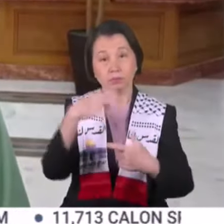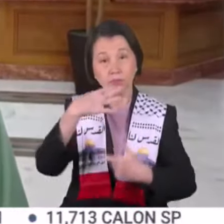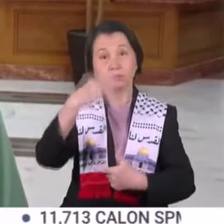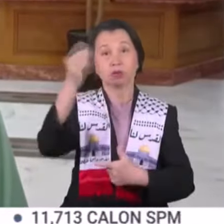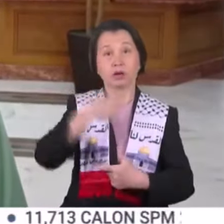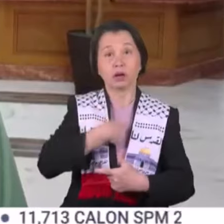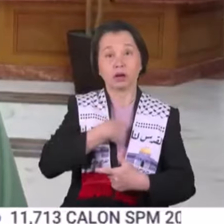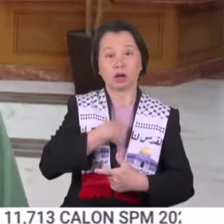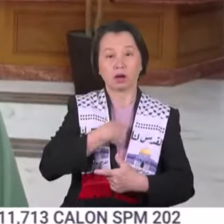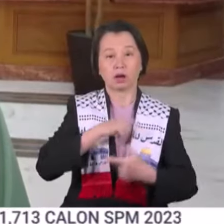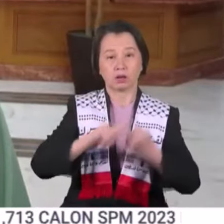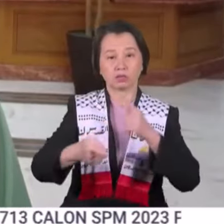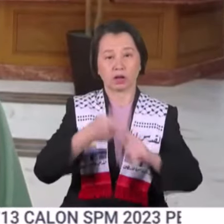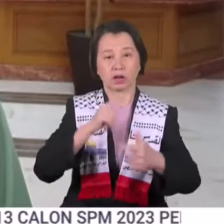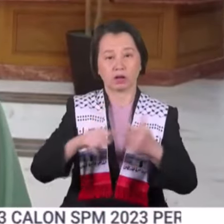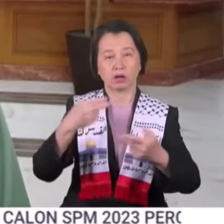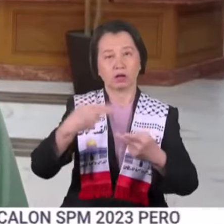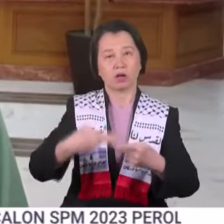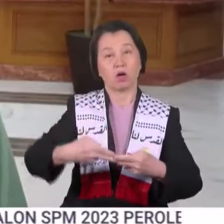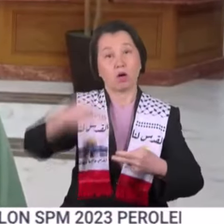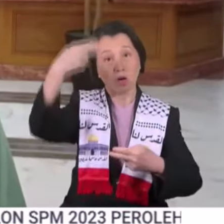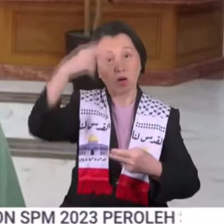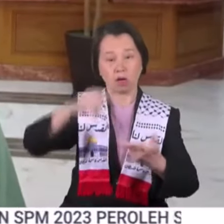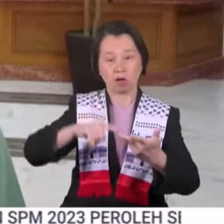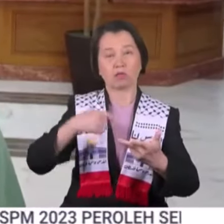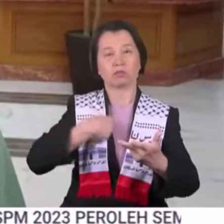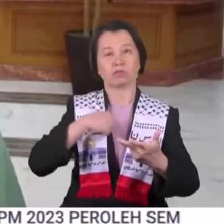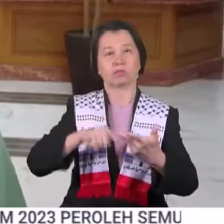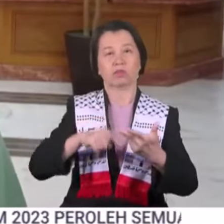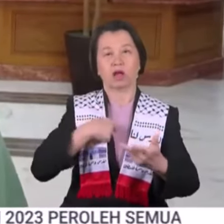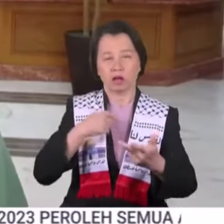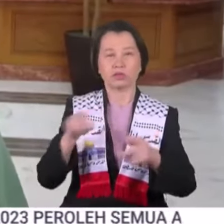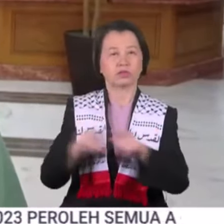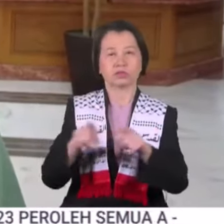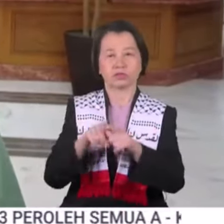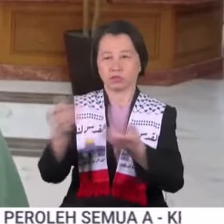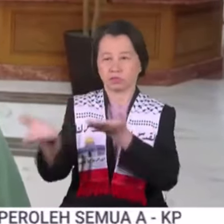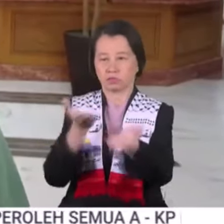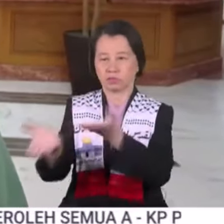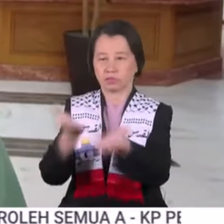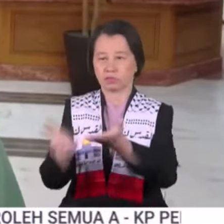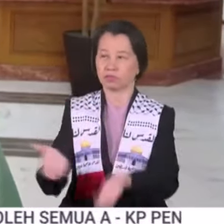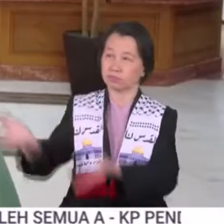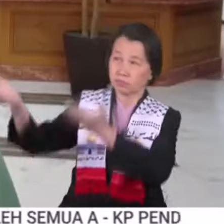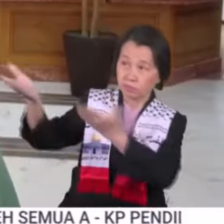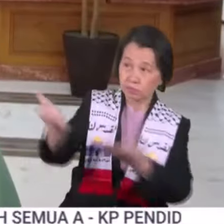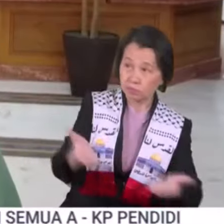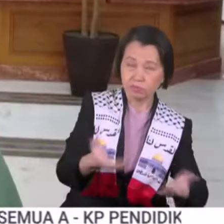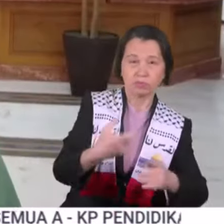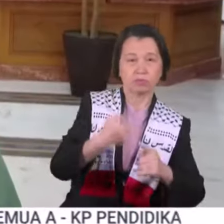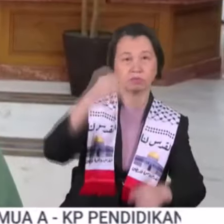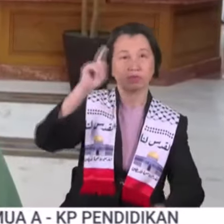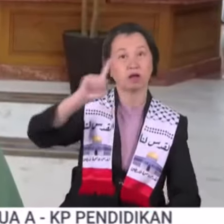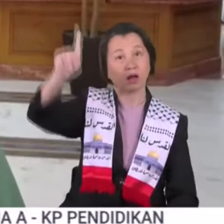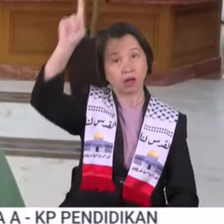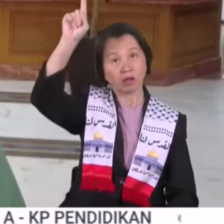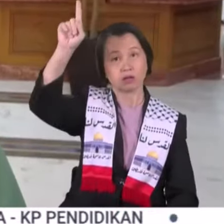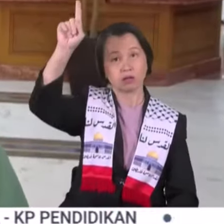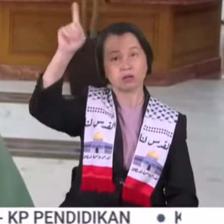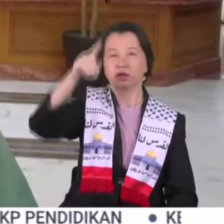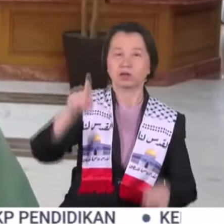terpilih sekali lagi menjadi sahabat maktab ini, mana kita juga berkhidmat untuk tetamu jemputan Allah Ta'ala. Maksudnya